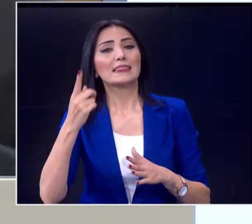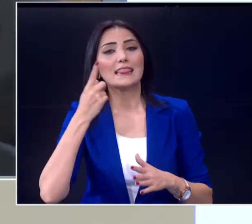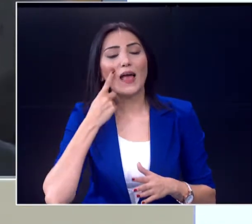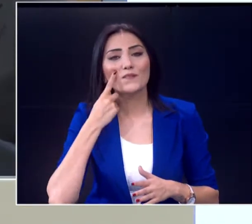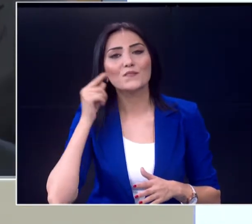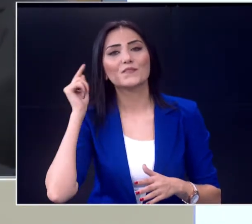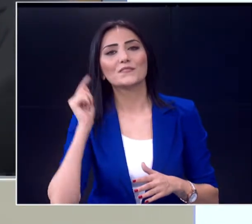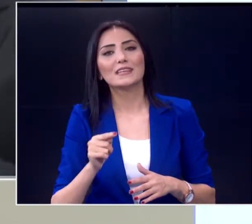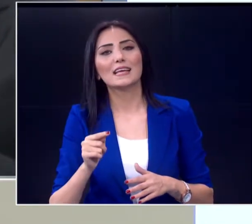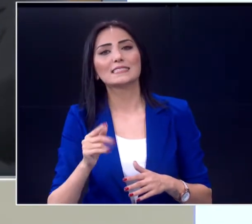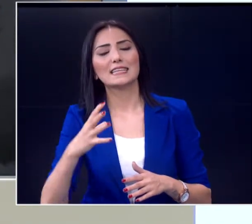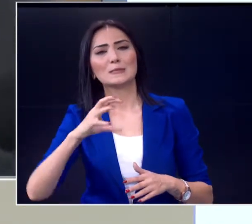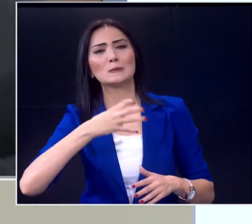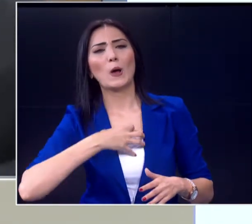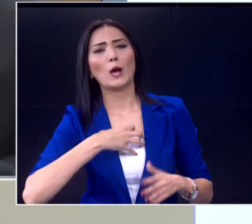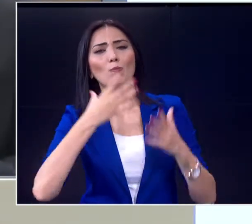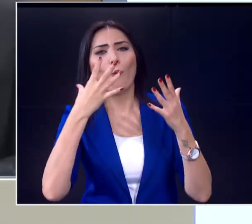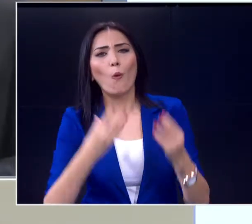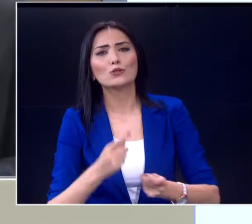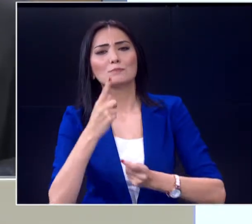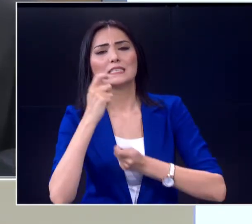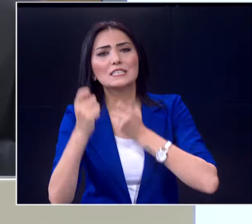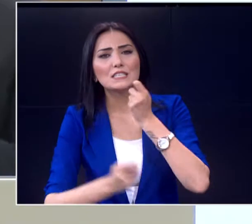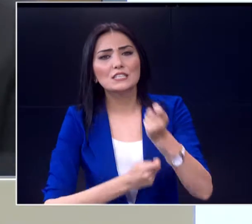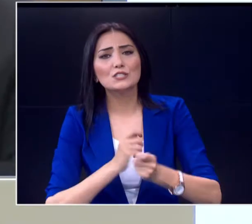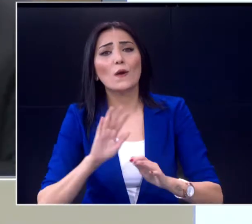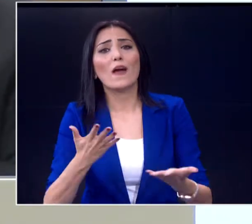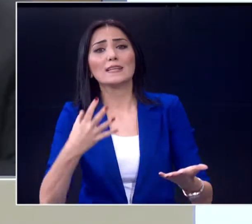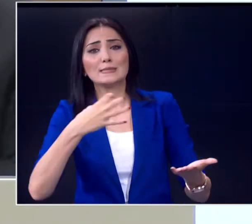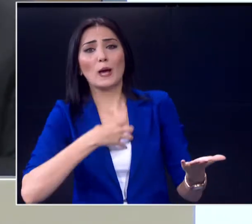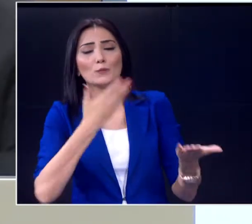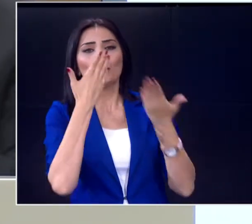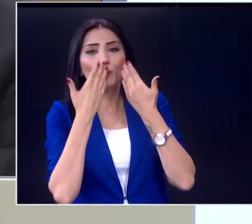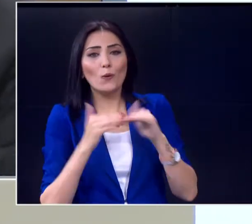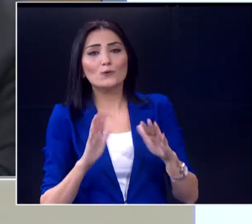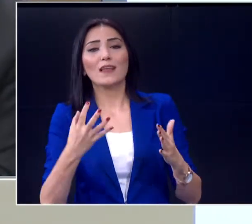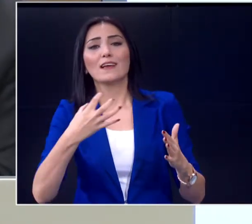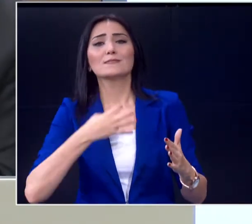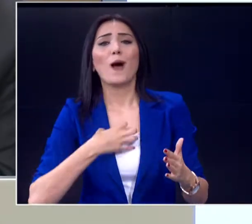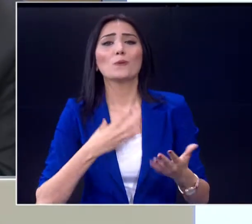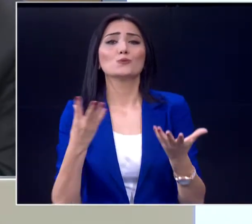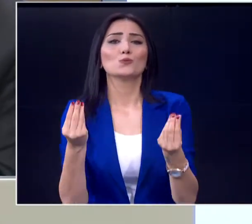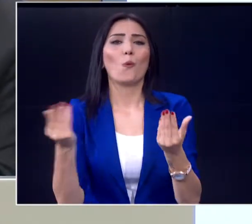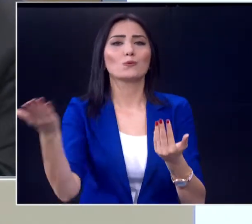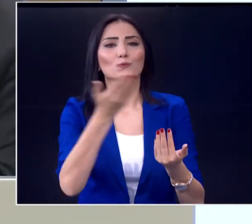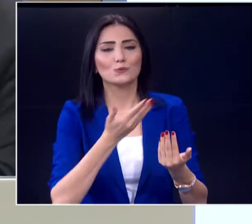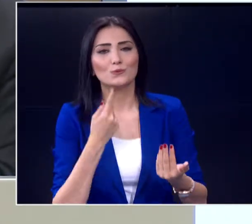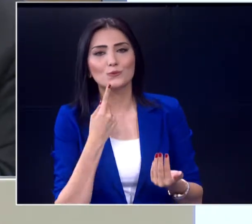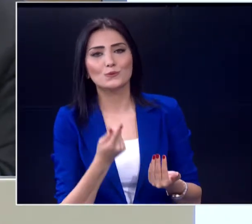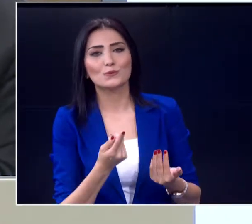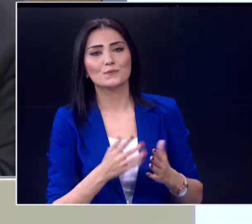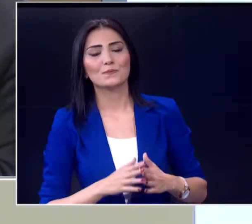Devletin sahip olduğu bir işin ya sahibi yoktur ya da sahibi çoktur.